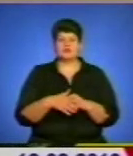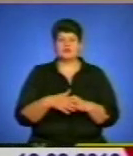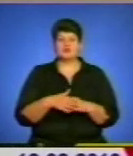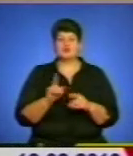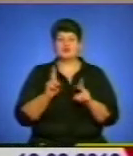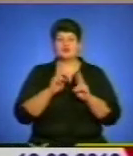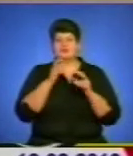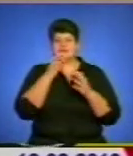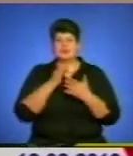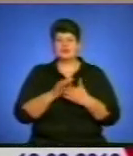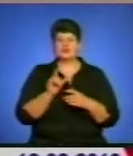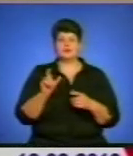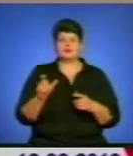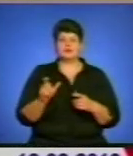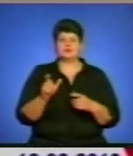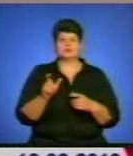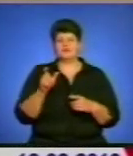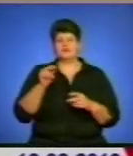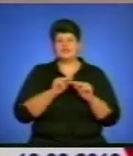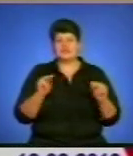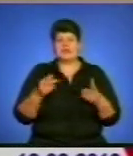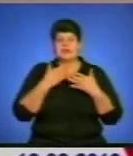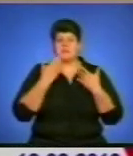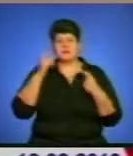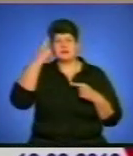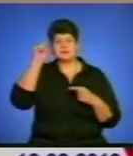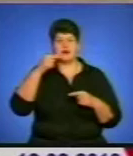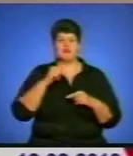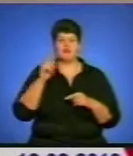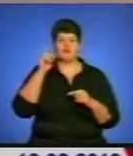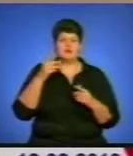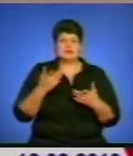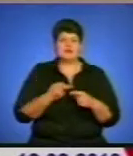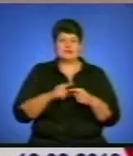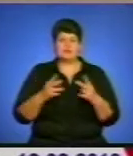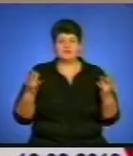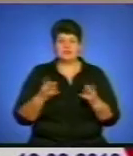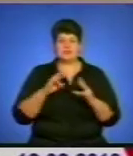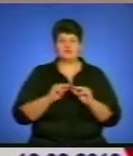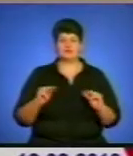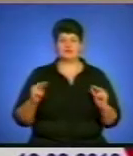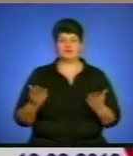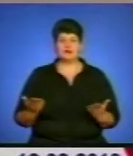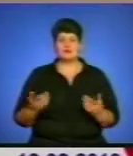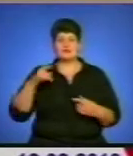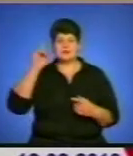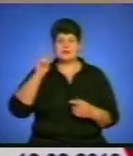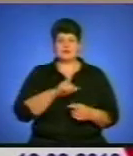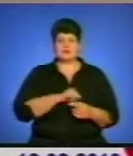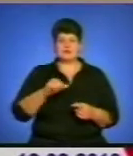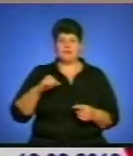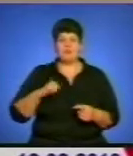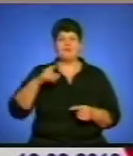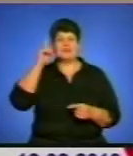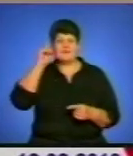не скаже, що вчитель не повинен мати знань, вмінь. Це завжди є необхідність вчити. Основне – знати самому і вміти